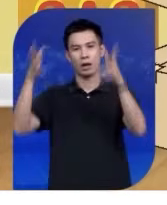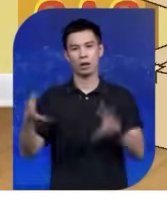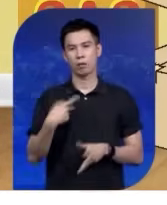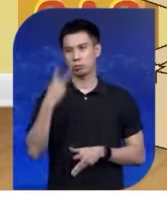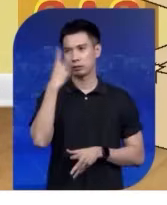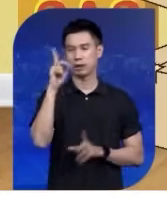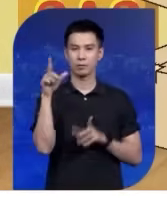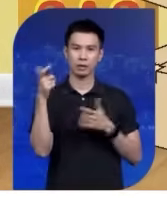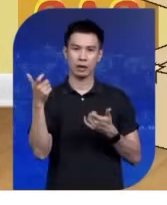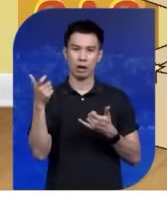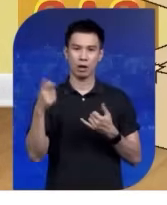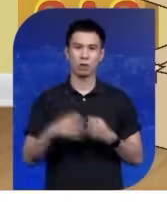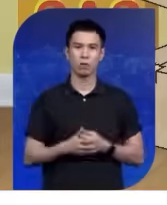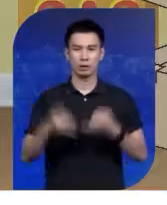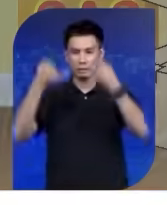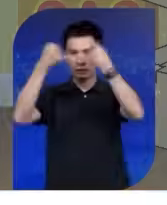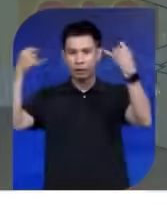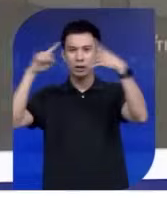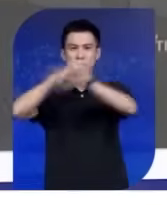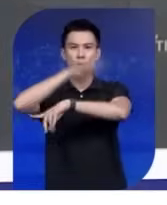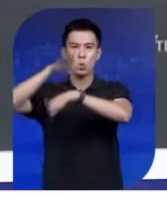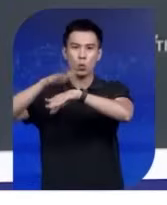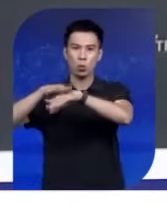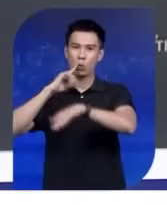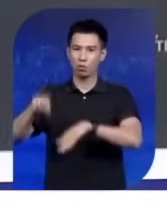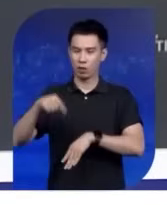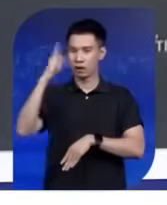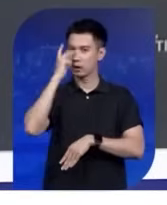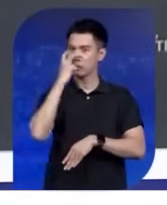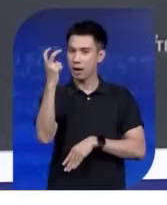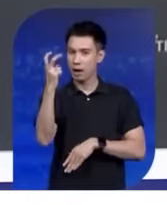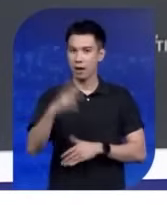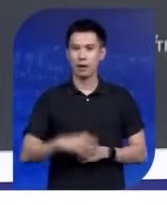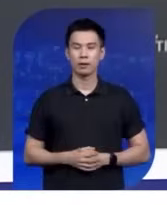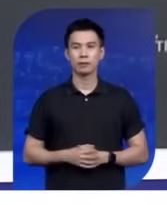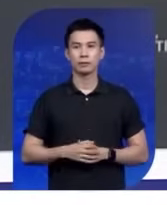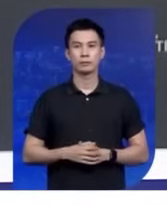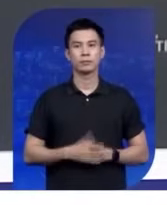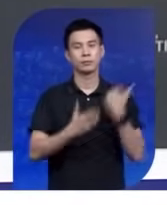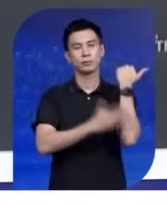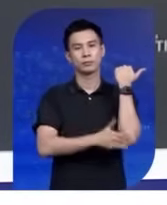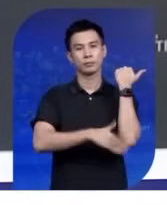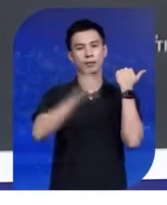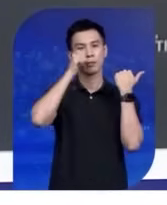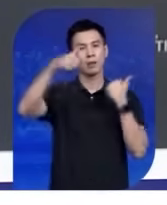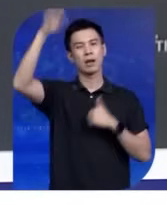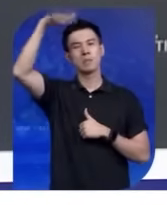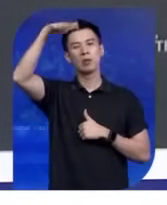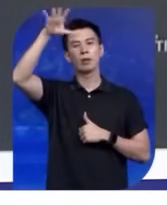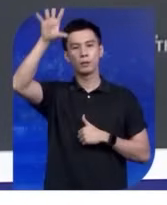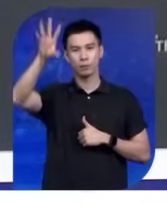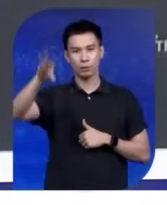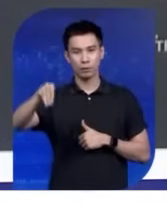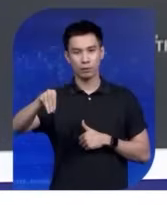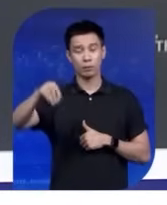những đường dây điện quá cũ đối với khu vực Nam Bộ ngày mai mưa giảm hẳn chỉ còn xảy ra vài nơi về chiều tối ban ngày